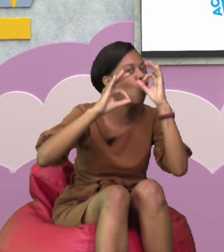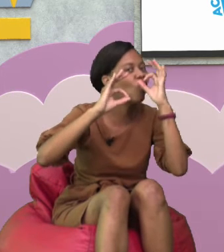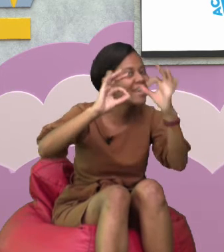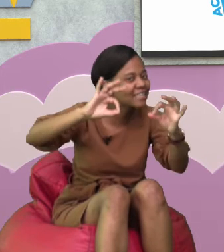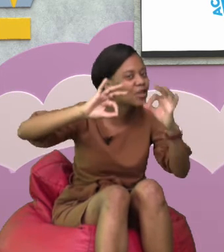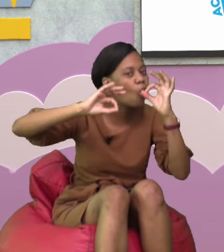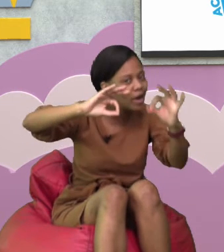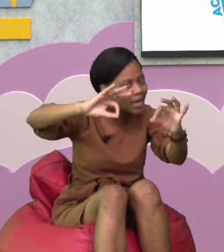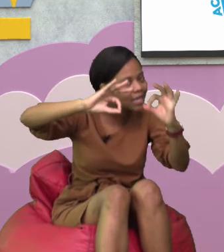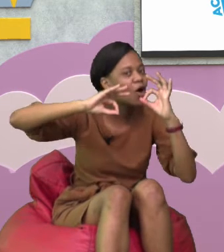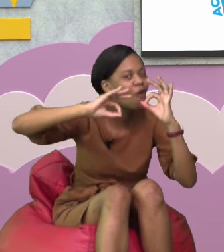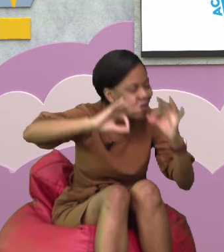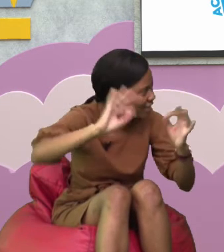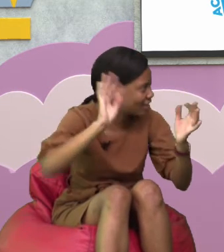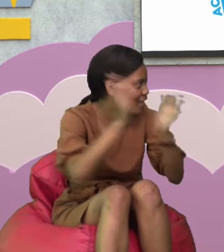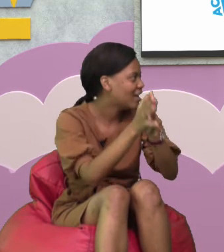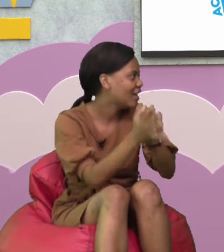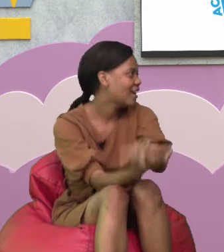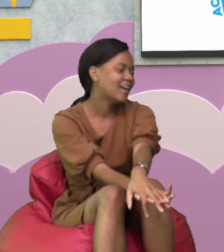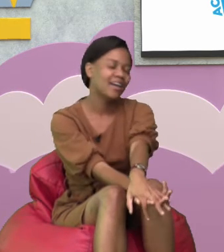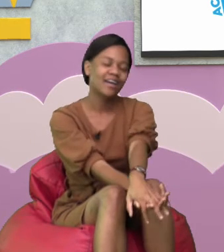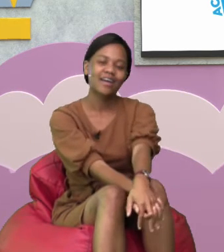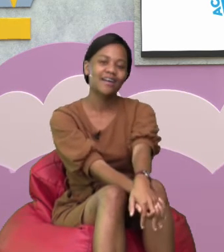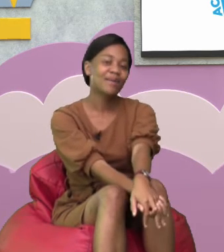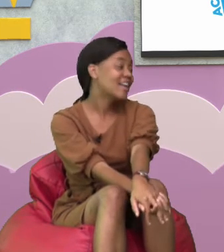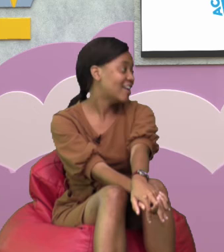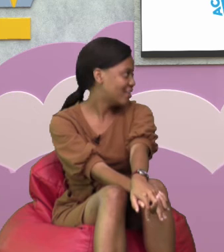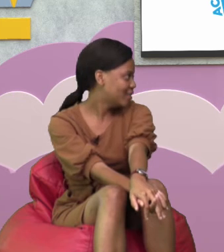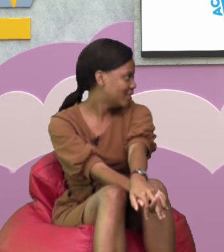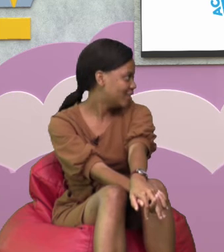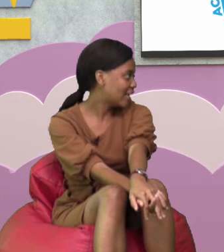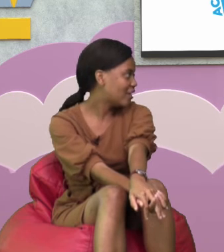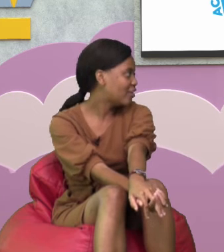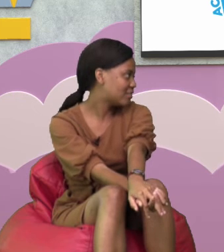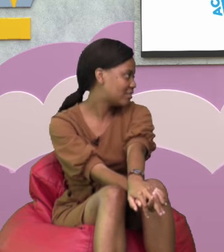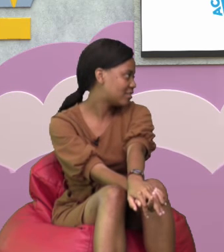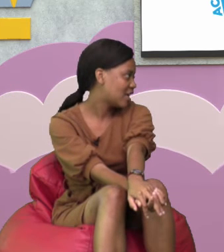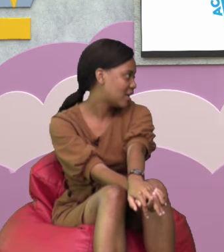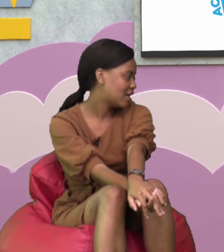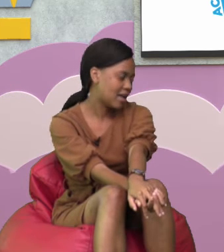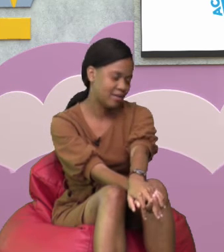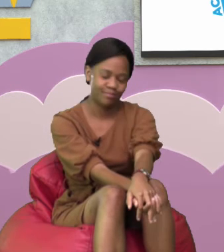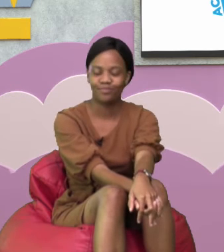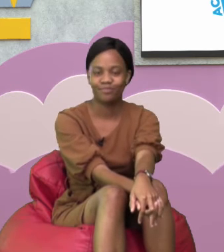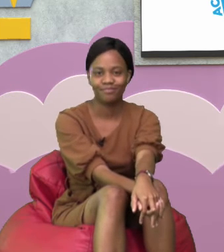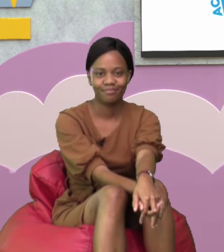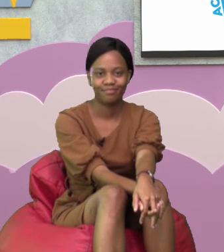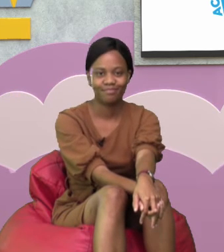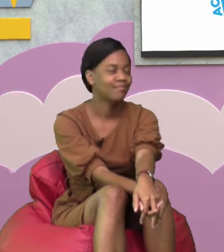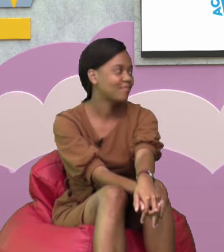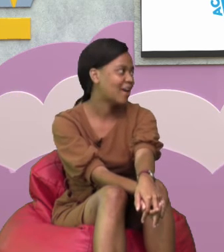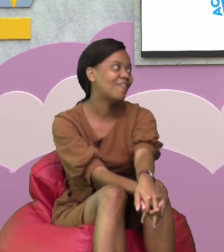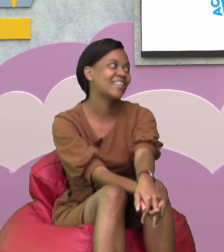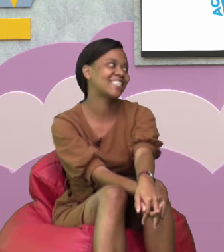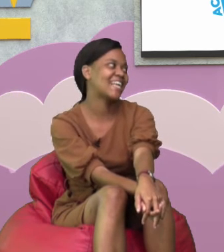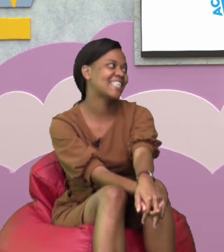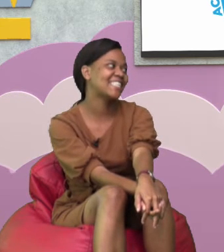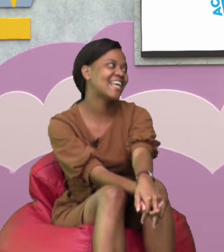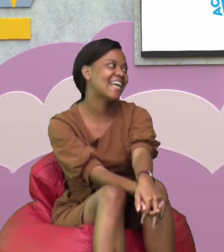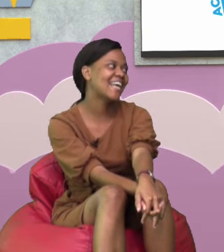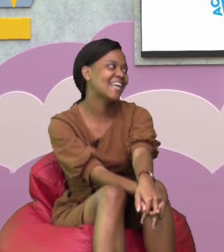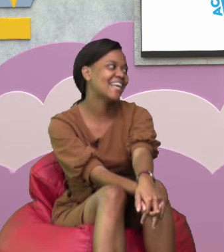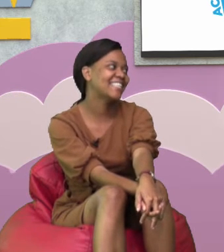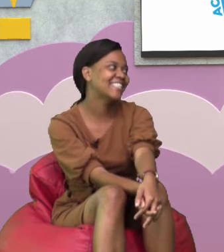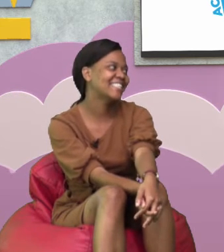is 100. Maar nou, Is gaan dit ons- tyd? Ja, Weet jy wat se tyd is dit? wat se tyd